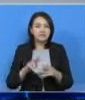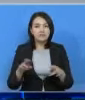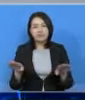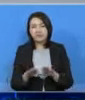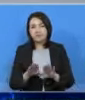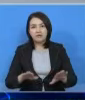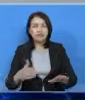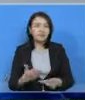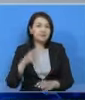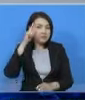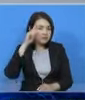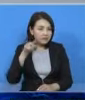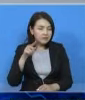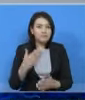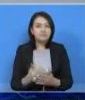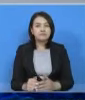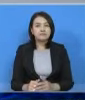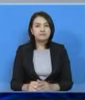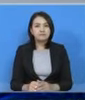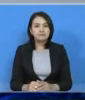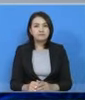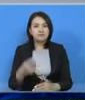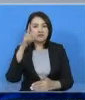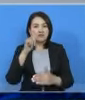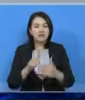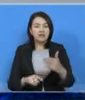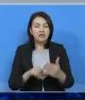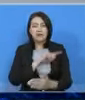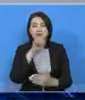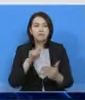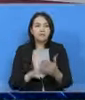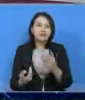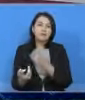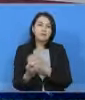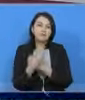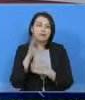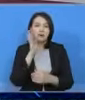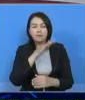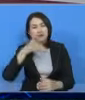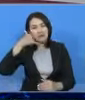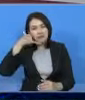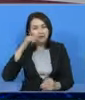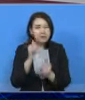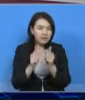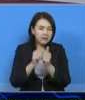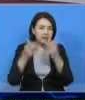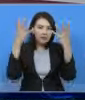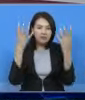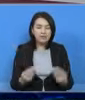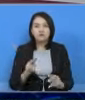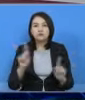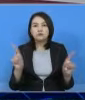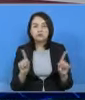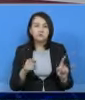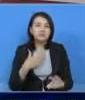части ребята меня узнают, они мне доверяют, с какими-то вопросами подходят. Мамочки звонят практически каждый день, а что там, а